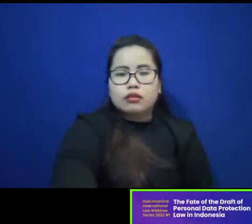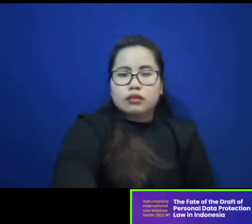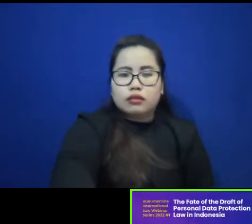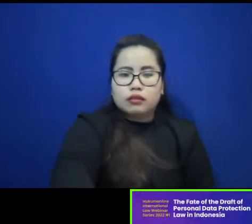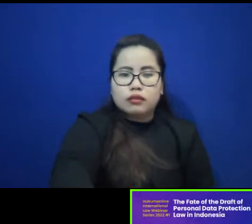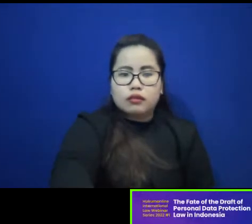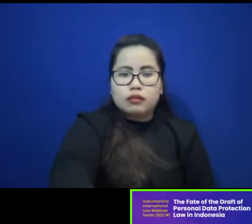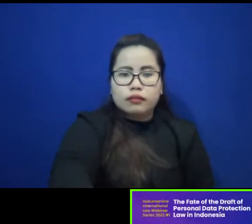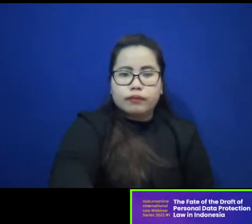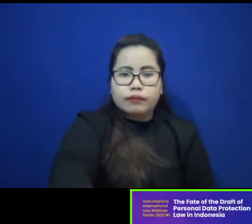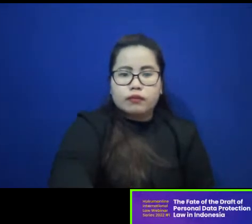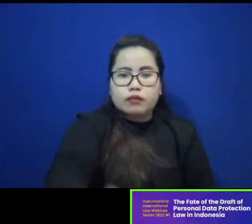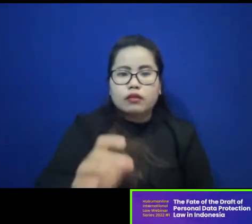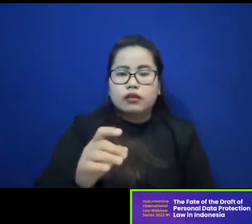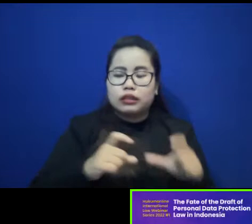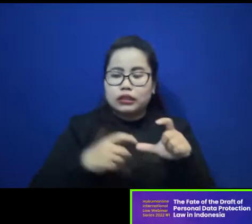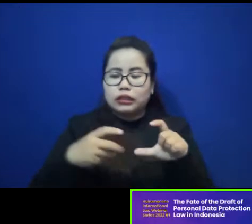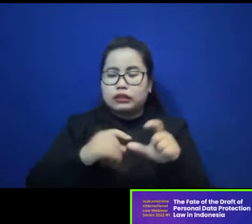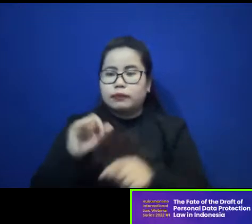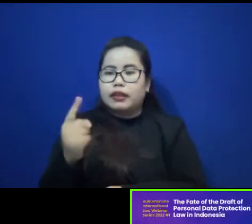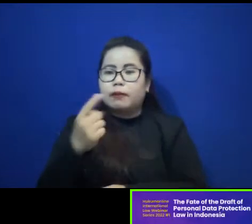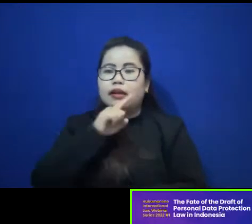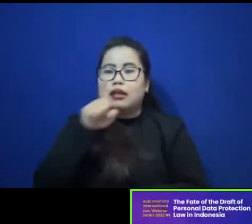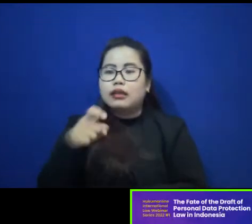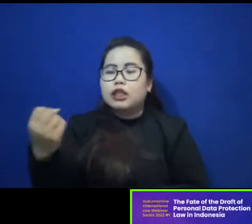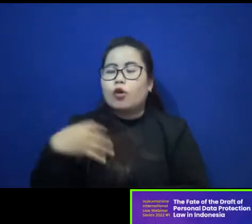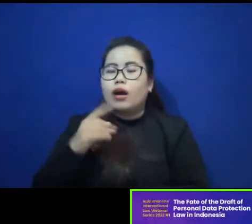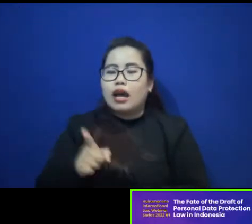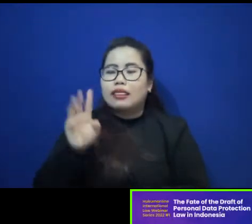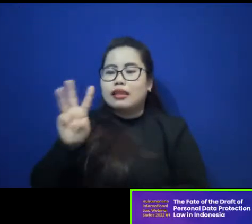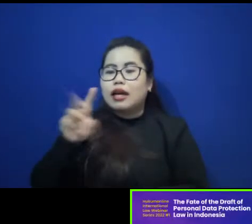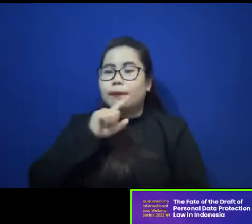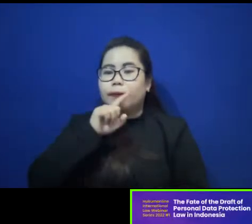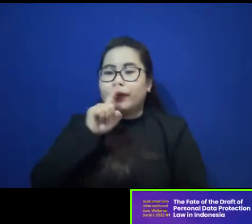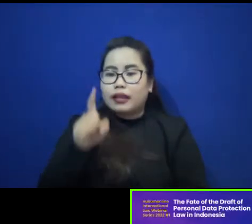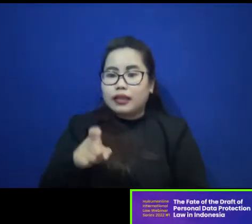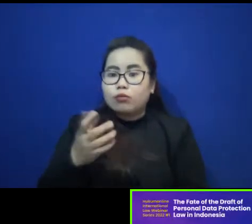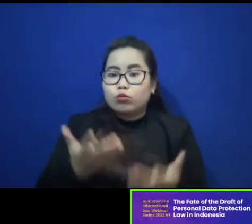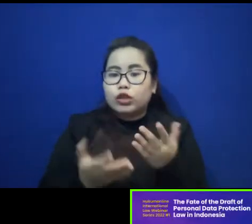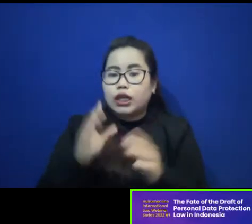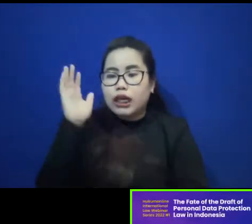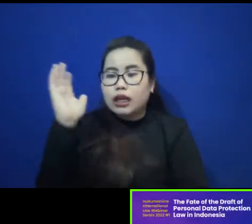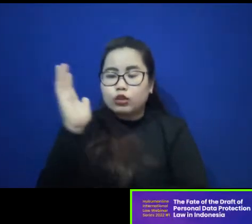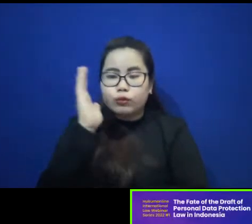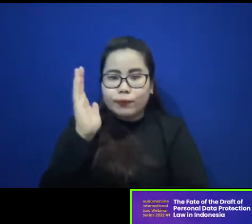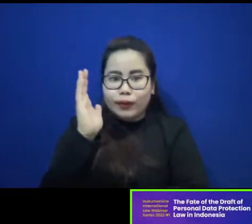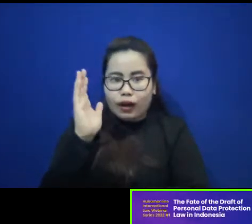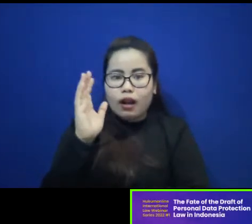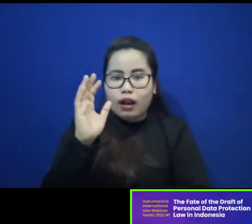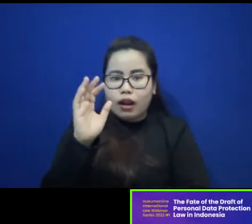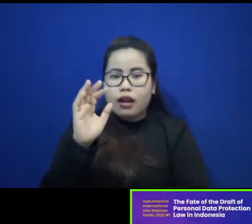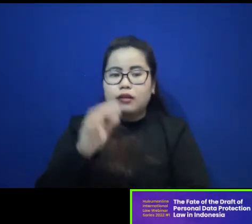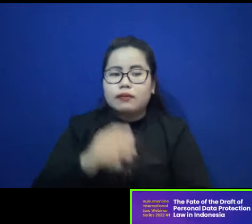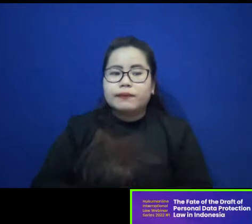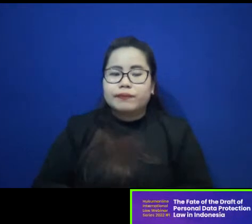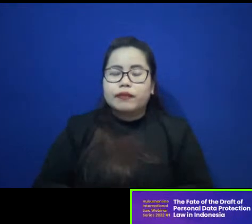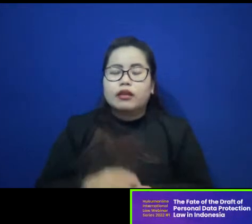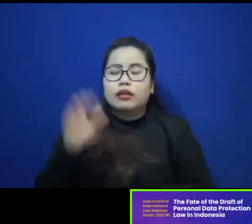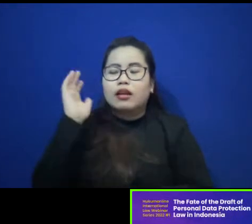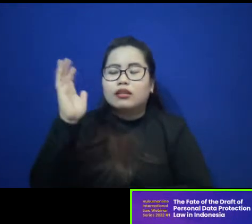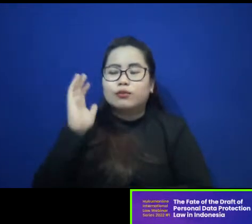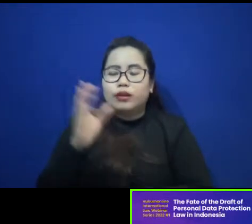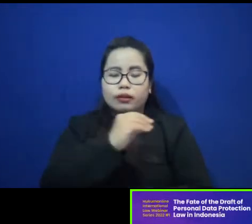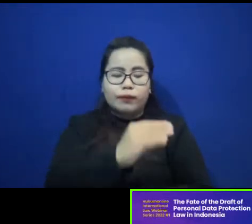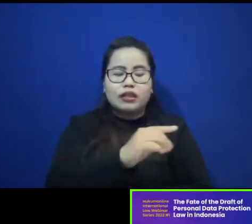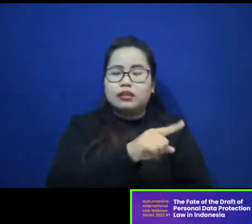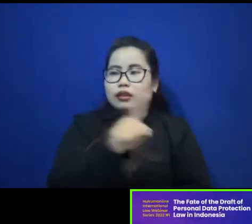tanya jawab 3 pertanyaan kepada para pemateri para pembicara yah dipake di pagi menjelang